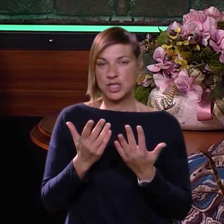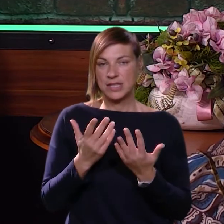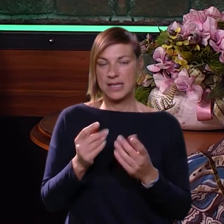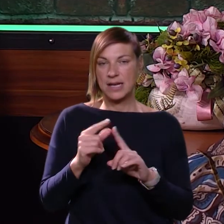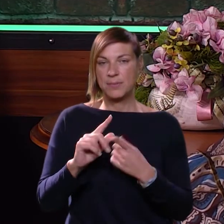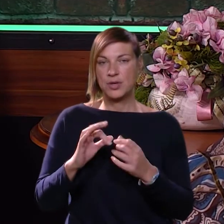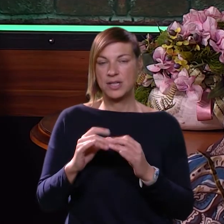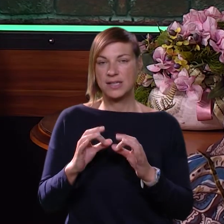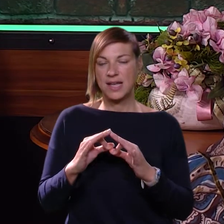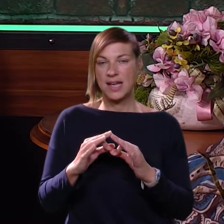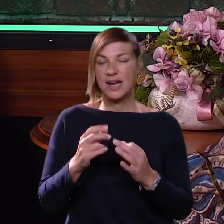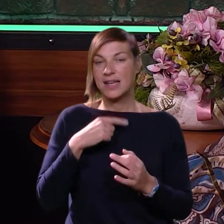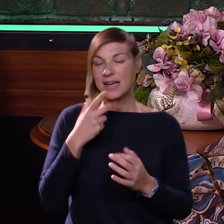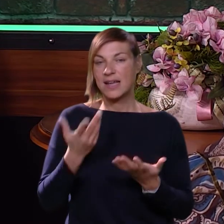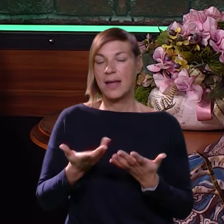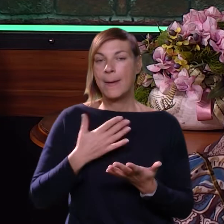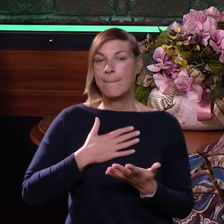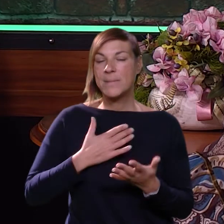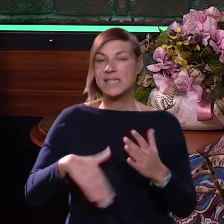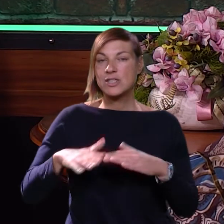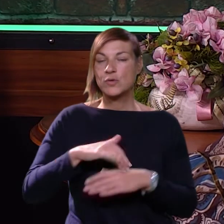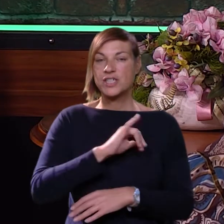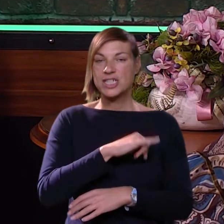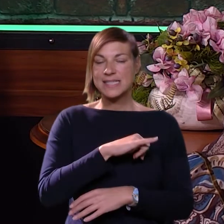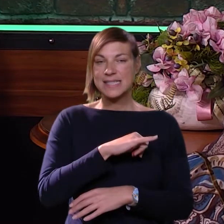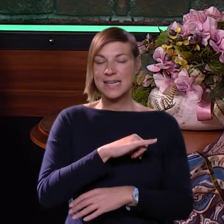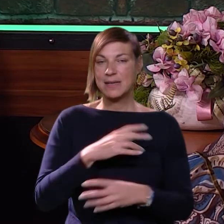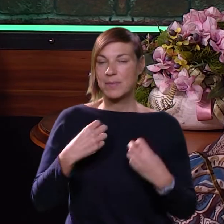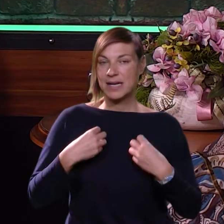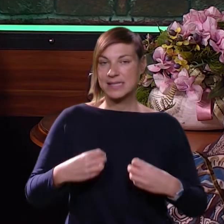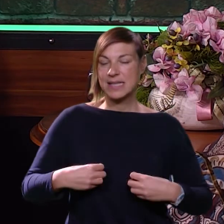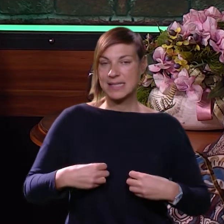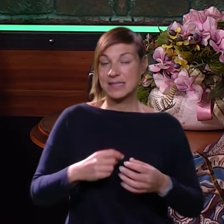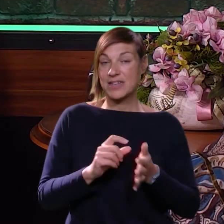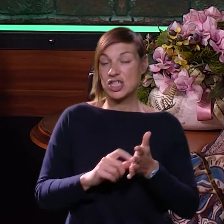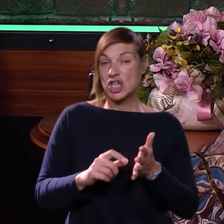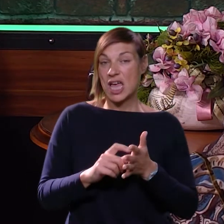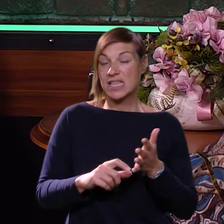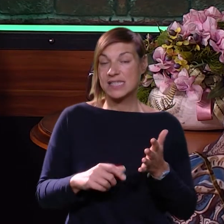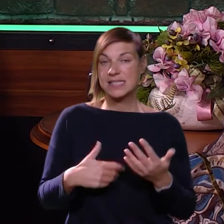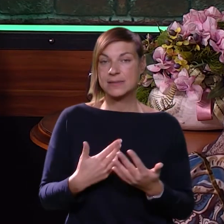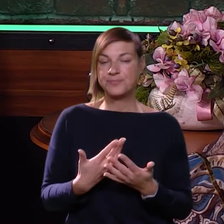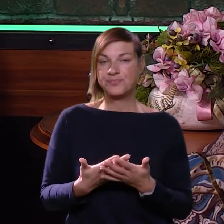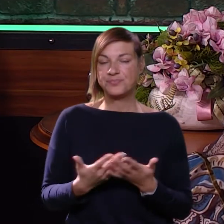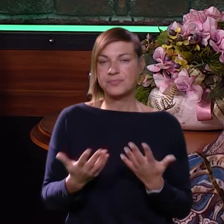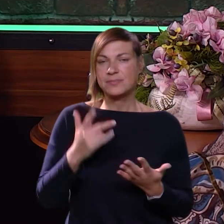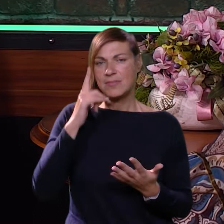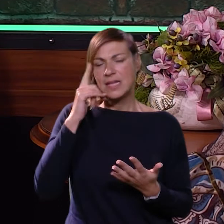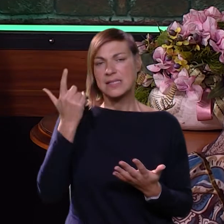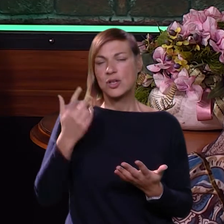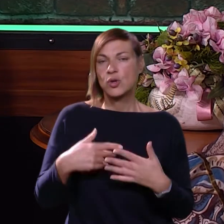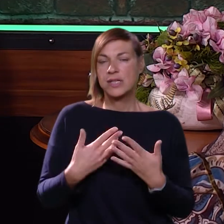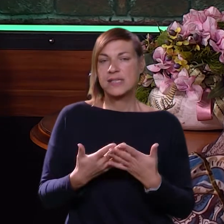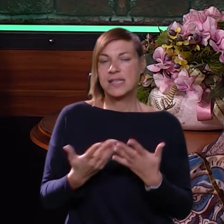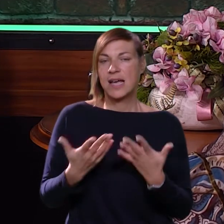čitala nekakve portale, rekla, kazala nešto. Mene su više zanimali znanstveni članci. Dakle, ne znam